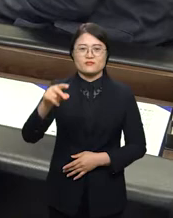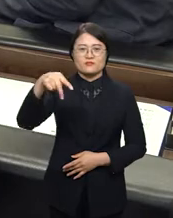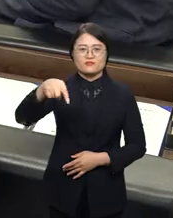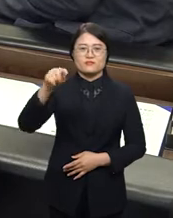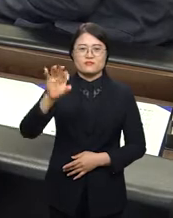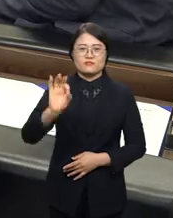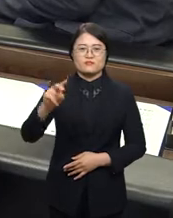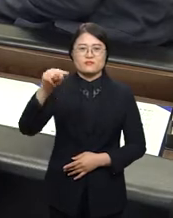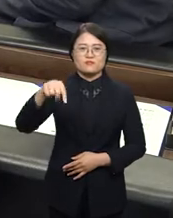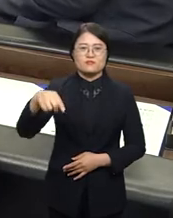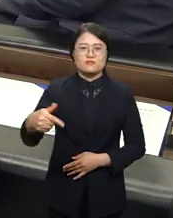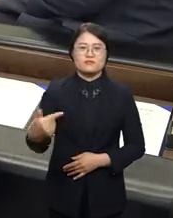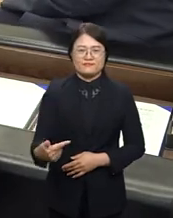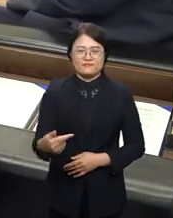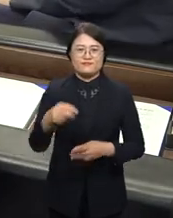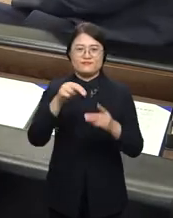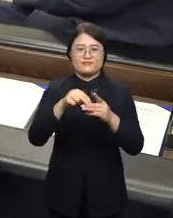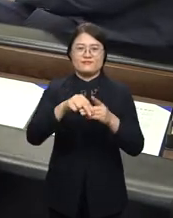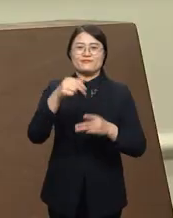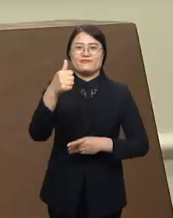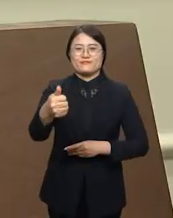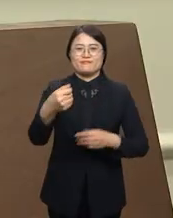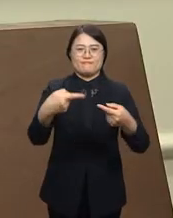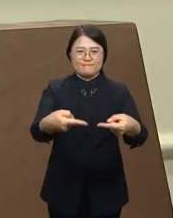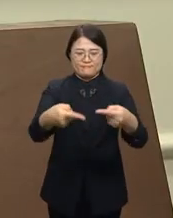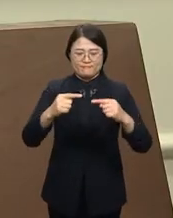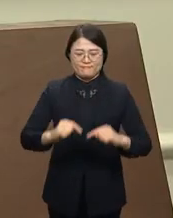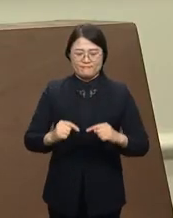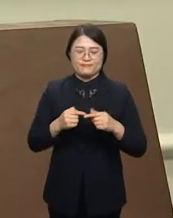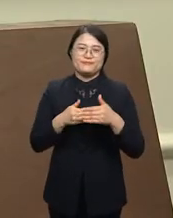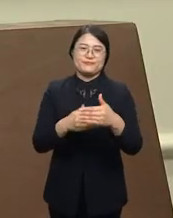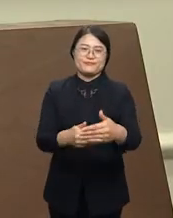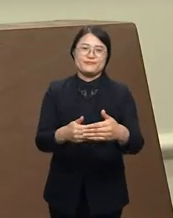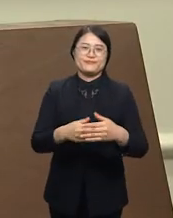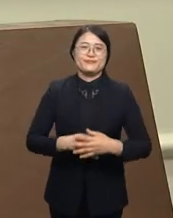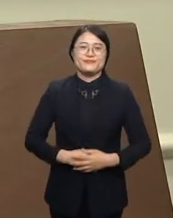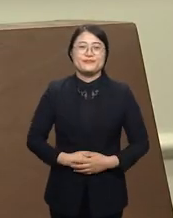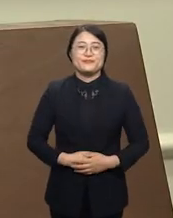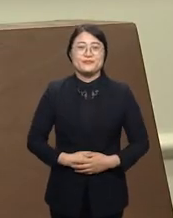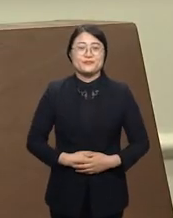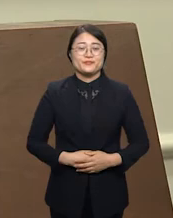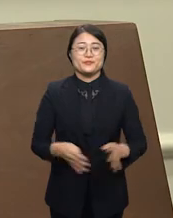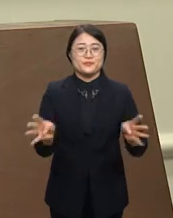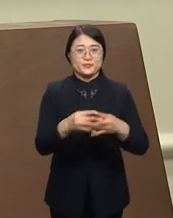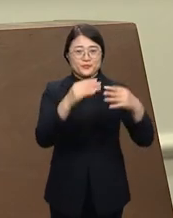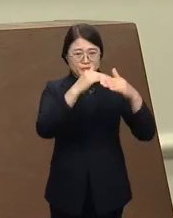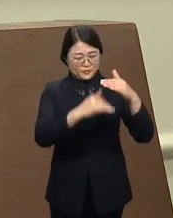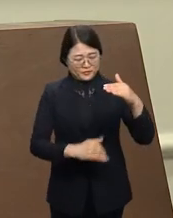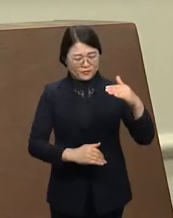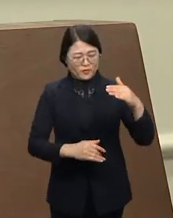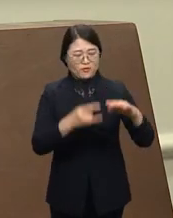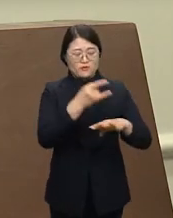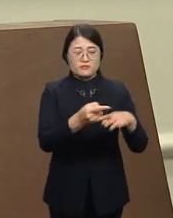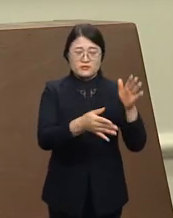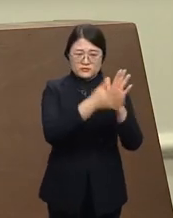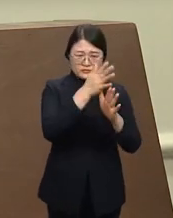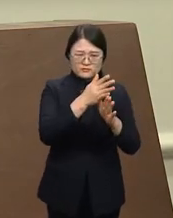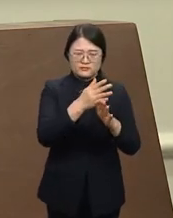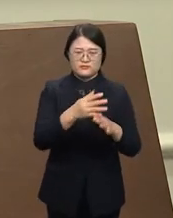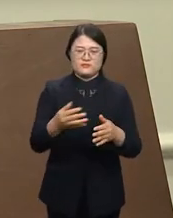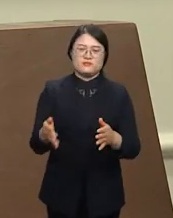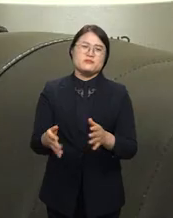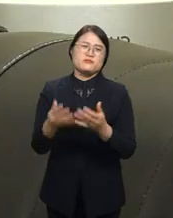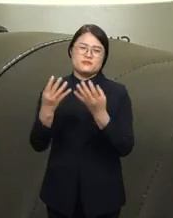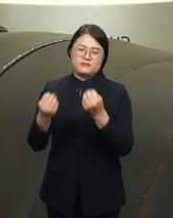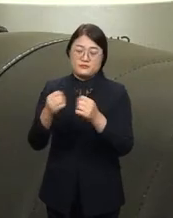건강가정, 다문화가족 지원센터장이 참석한 가운데 진행됐는데요. 협약 내용에는 의왕시가 많은